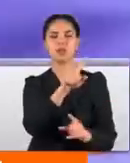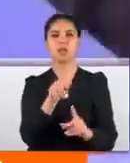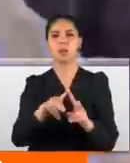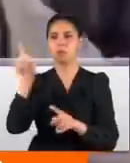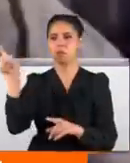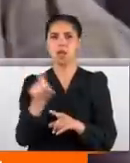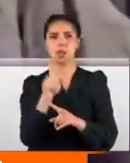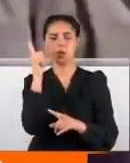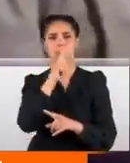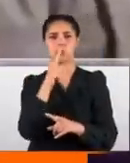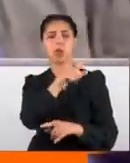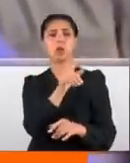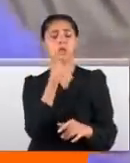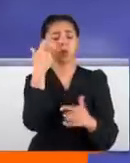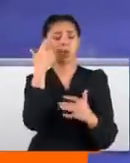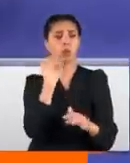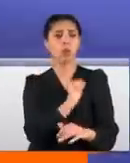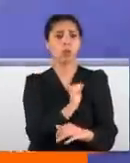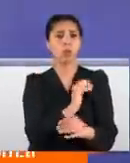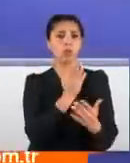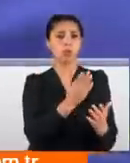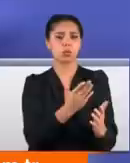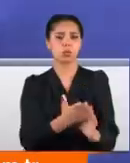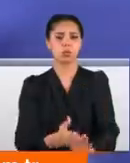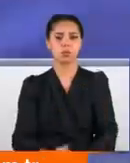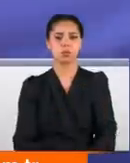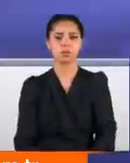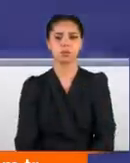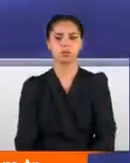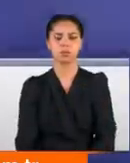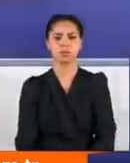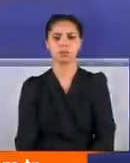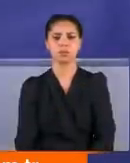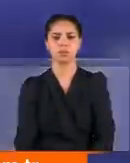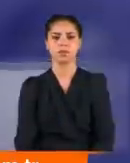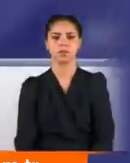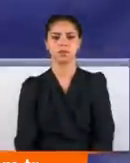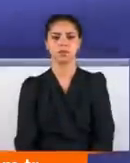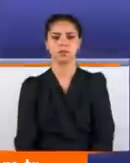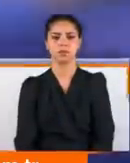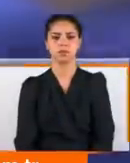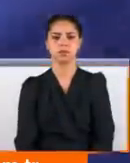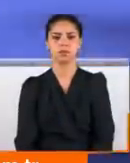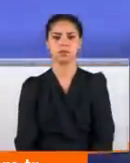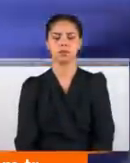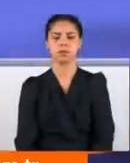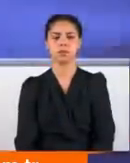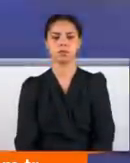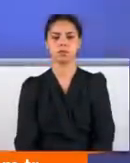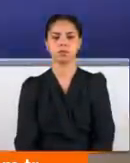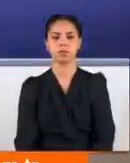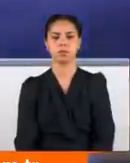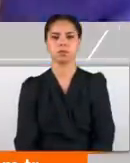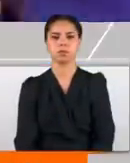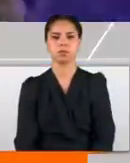tavrı karşısında neye uğradıklarını şaşırdı. Sizinkiler hiç mücadele etmemiş be kızım. Soylu söylüyor güzelim. Ben de ya şimdi